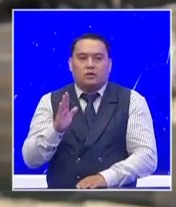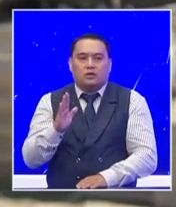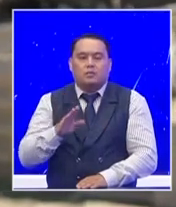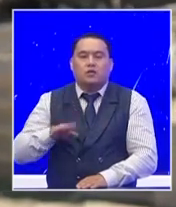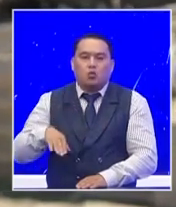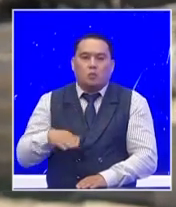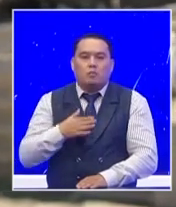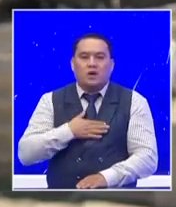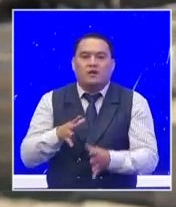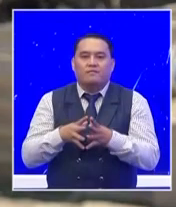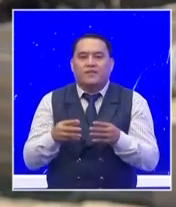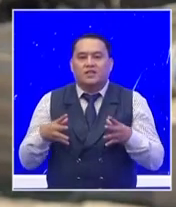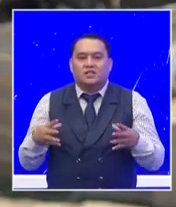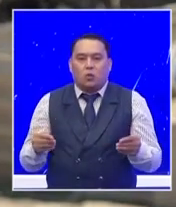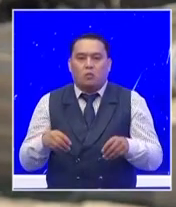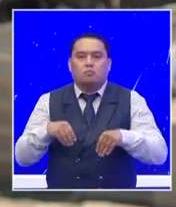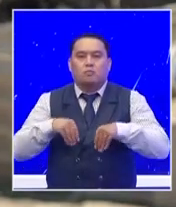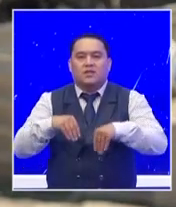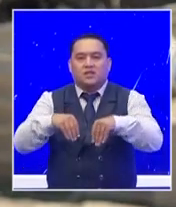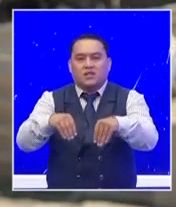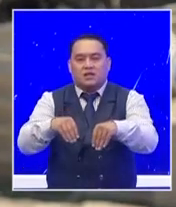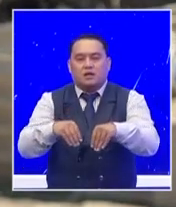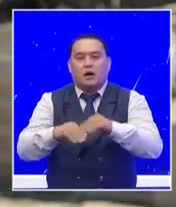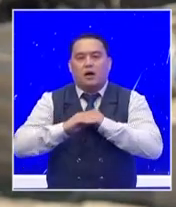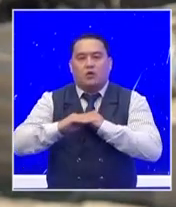Потом мы весной посадили огород,